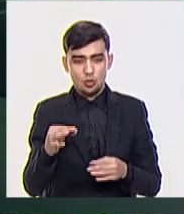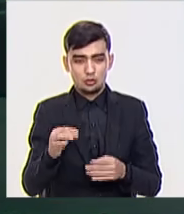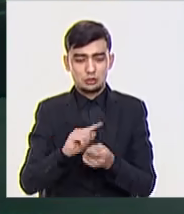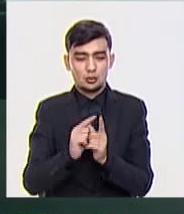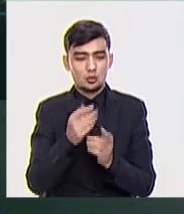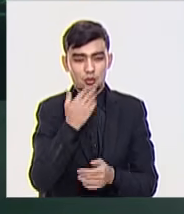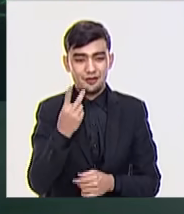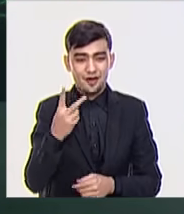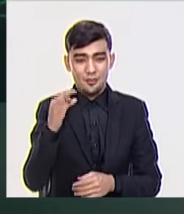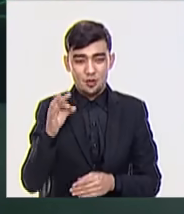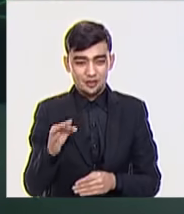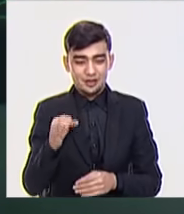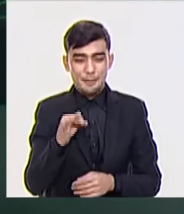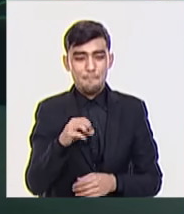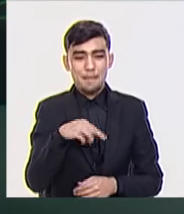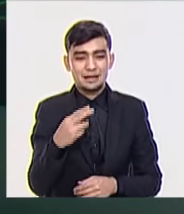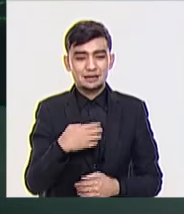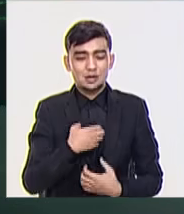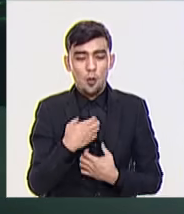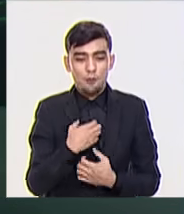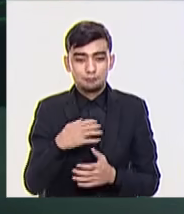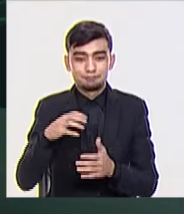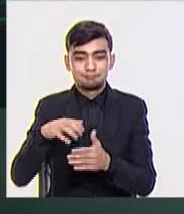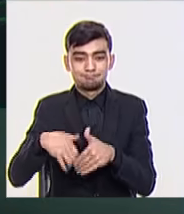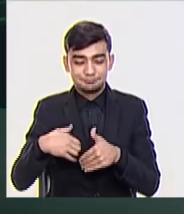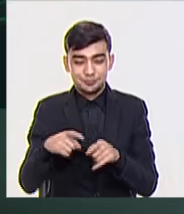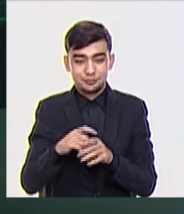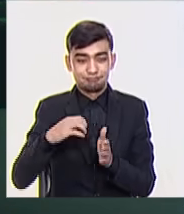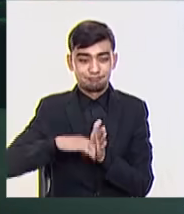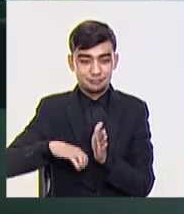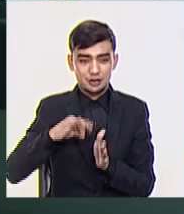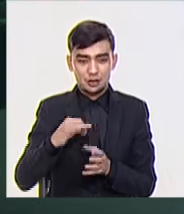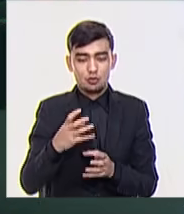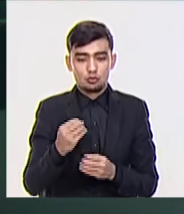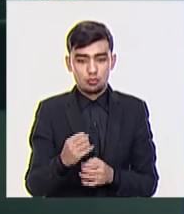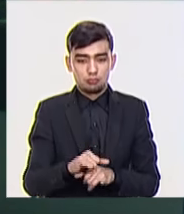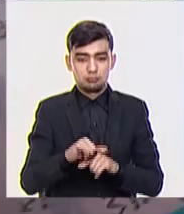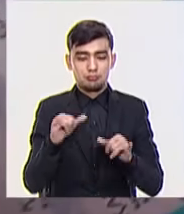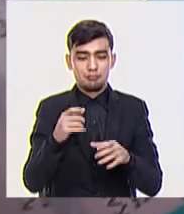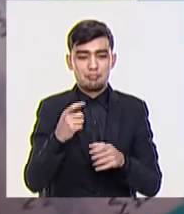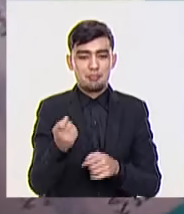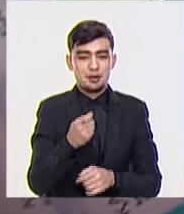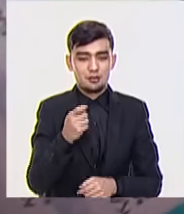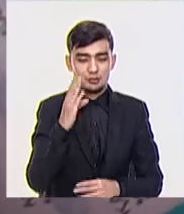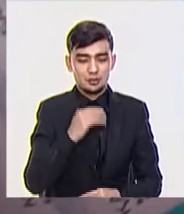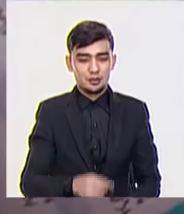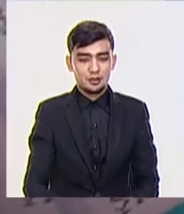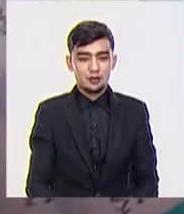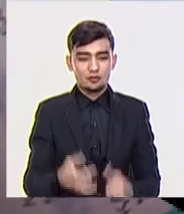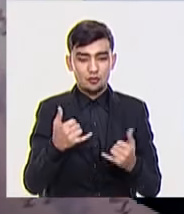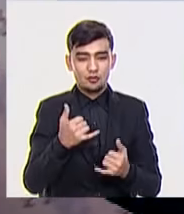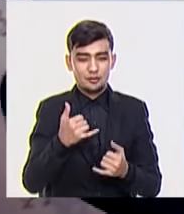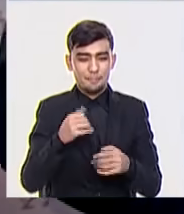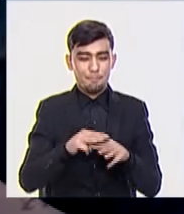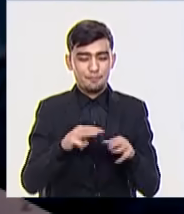Тіпті 2%-ды медициналық сақтандыруға ұстақ балған кезде одан сайын азая түседі. Бүгін мәжіліс